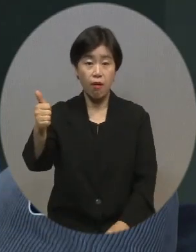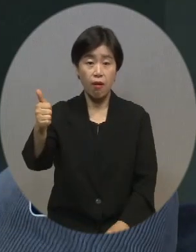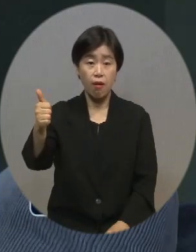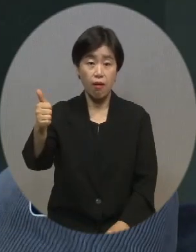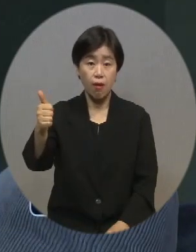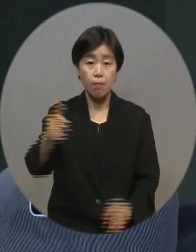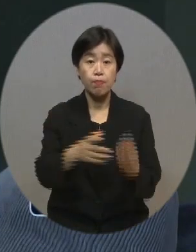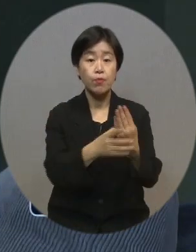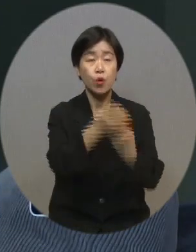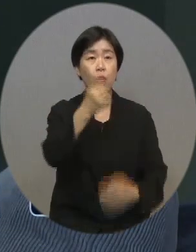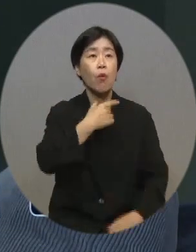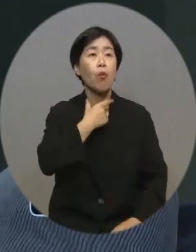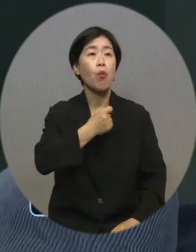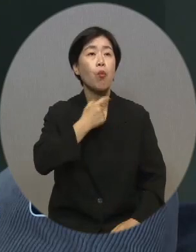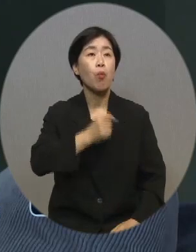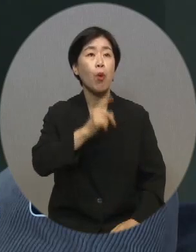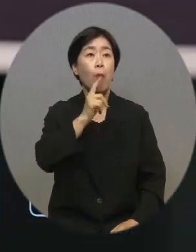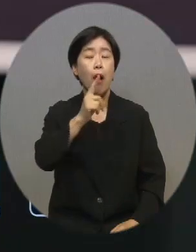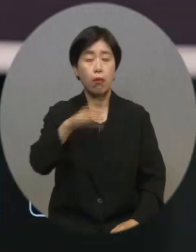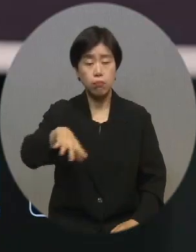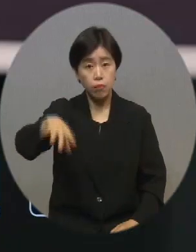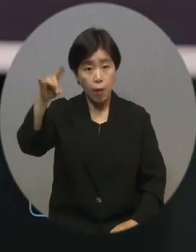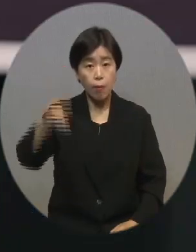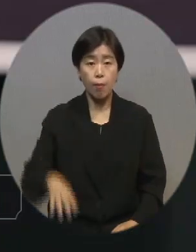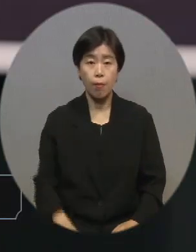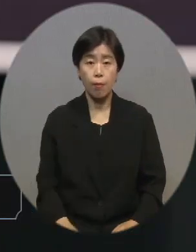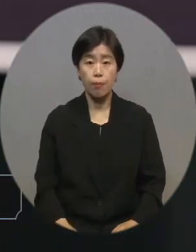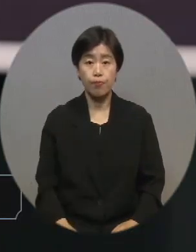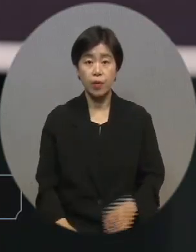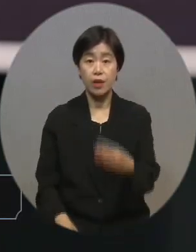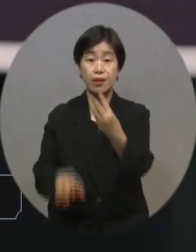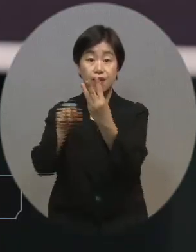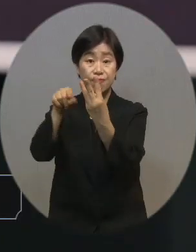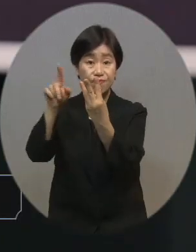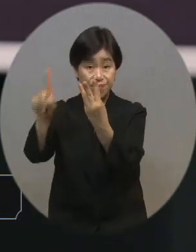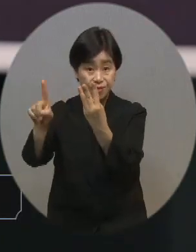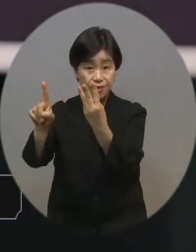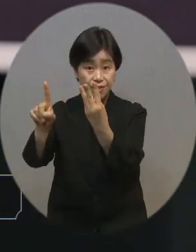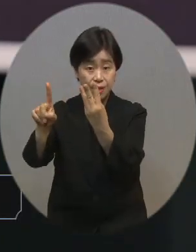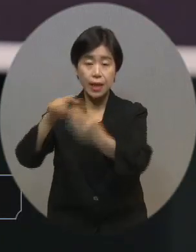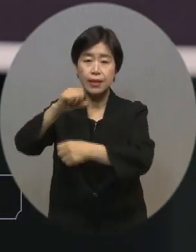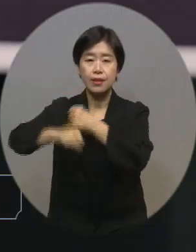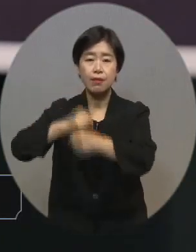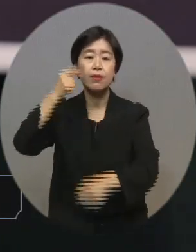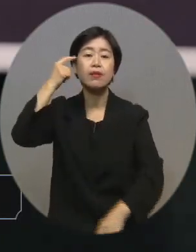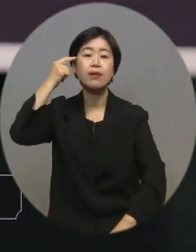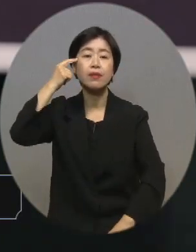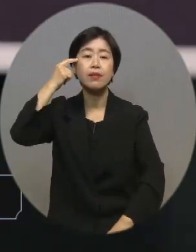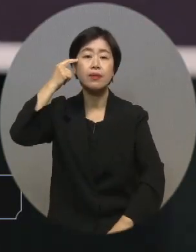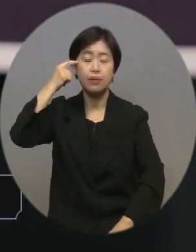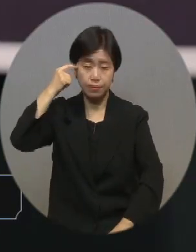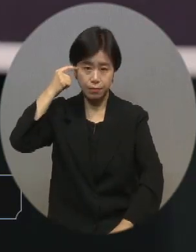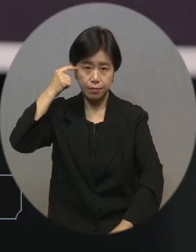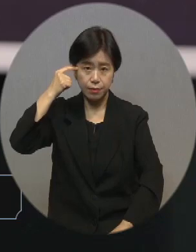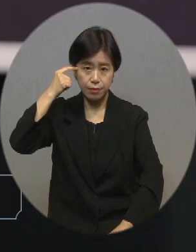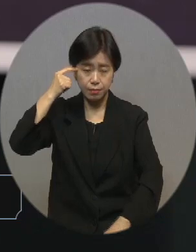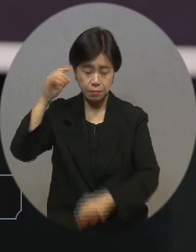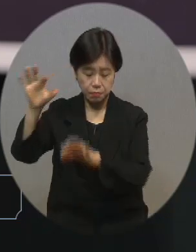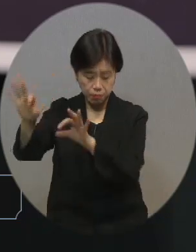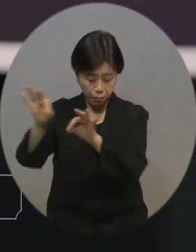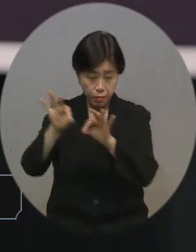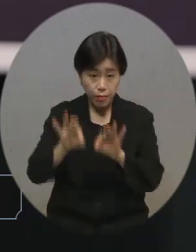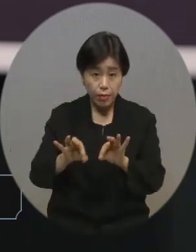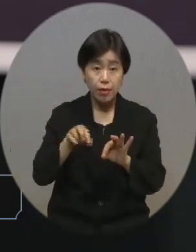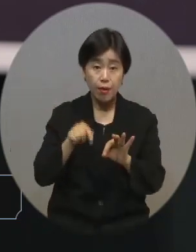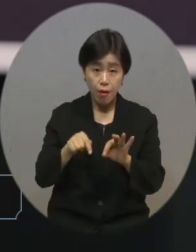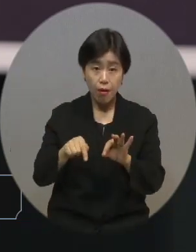통일을 하겠다라고 얘기를 한 거예요, 이번이. 3.1 정신을 자유의 정신이라고 얘기를 하고 그 자유의 정신이